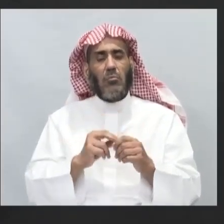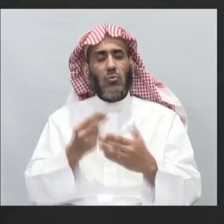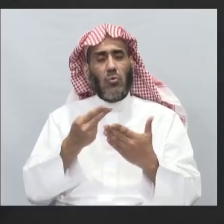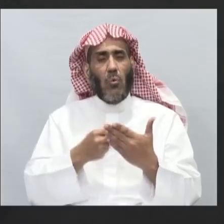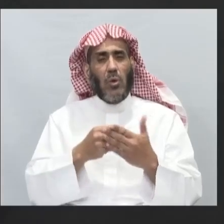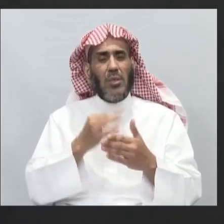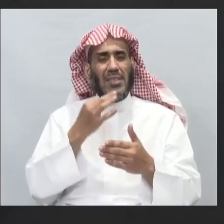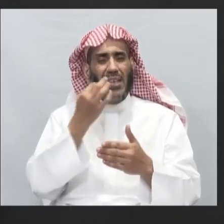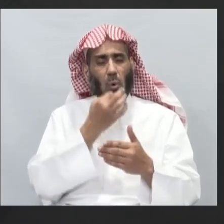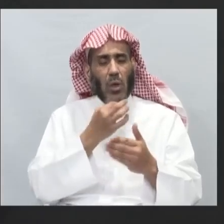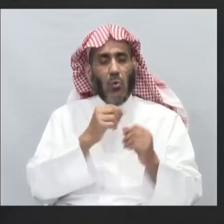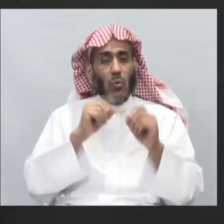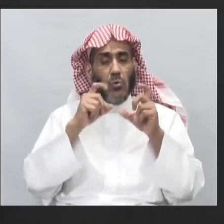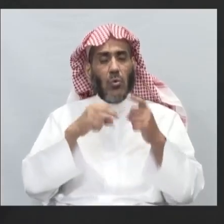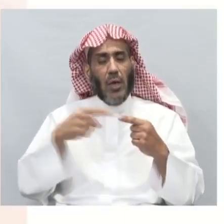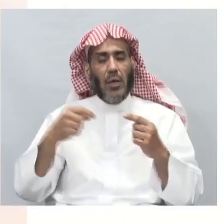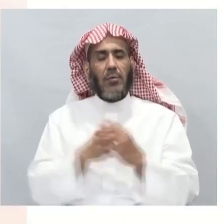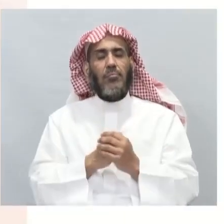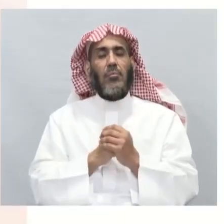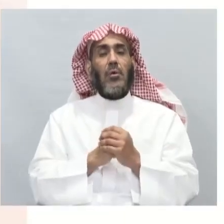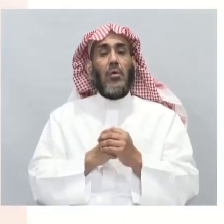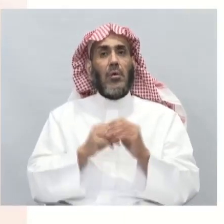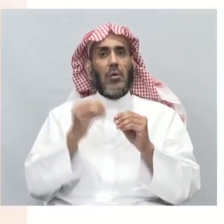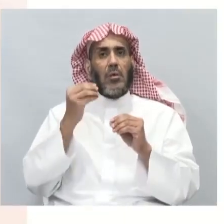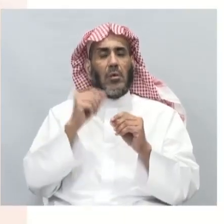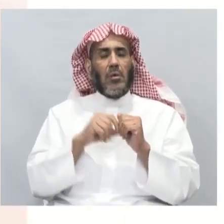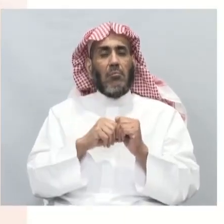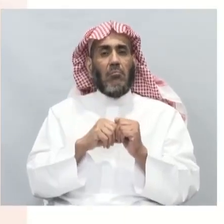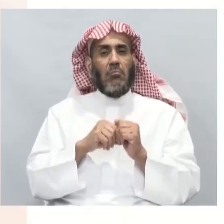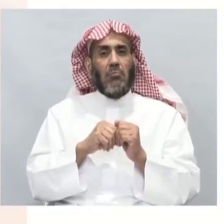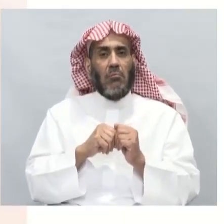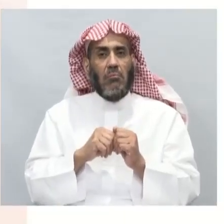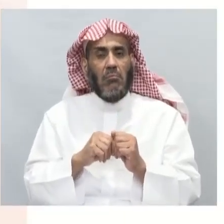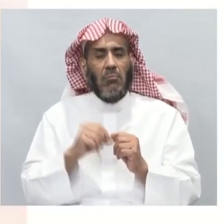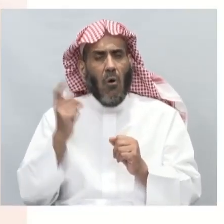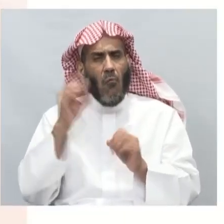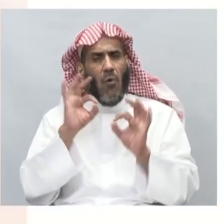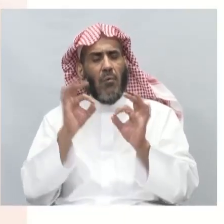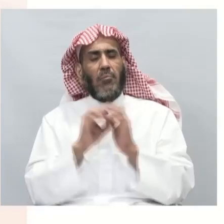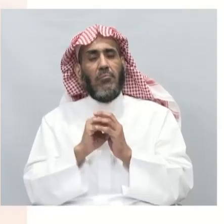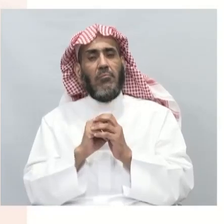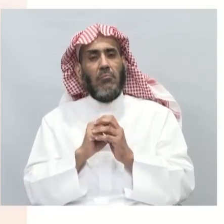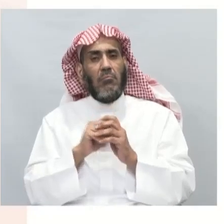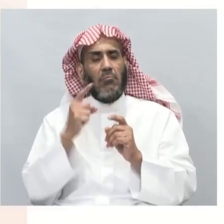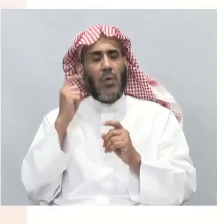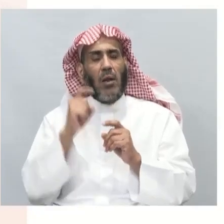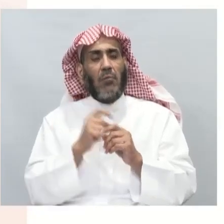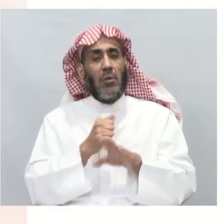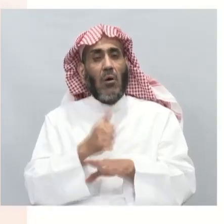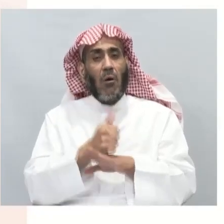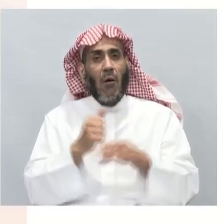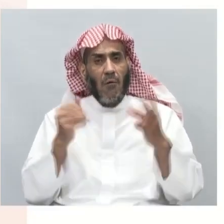تدون صوتا وصوره الى اخره تعرف او تعرف او تعرف اسلوبك